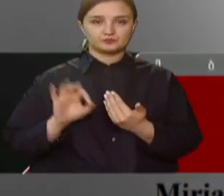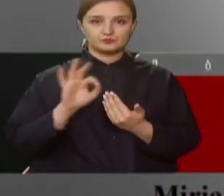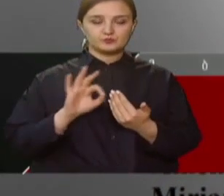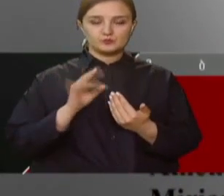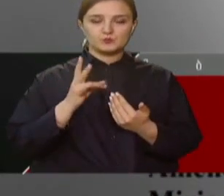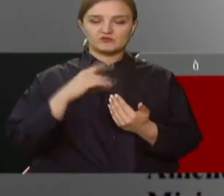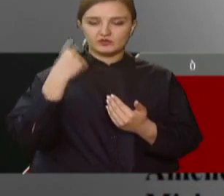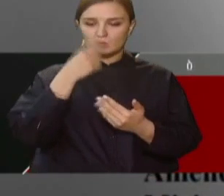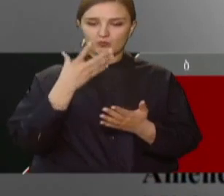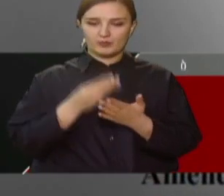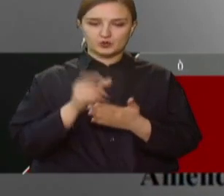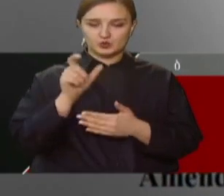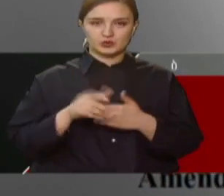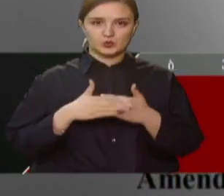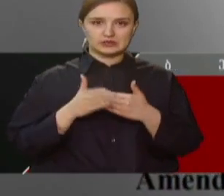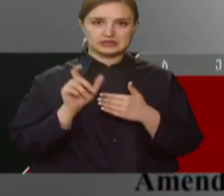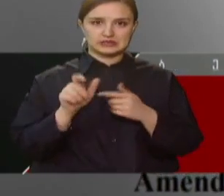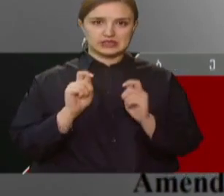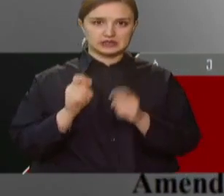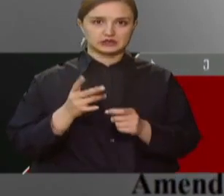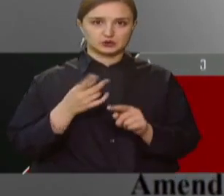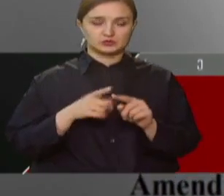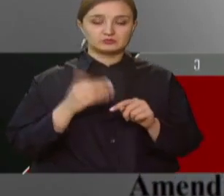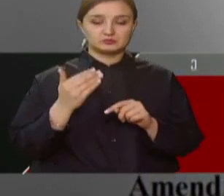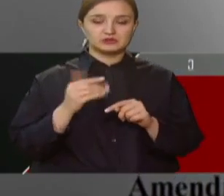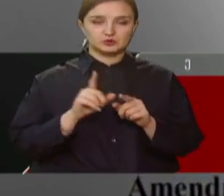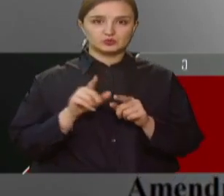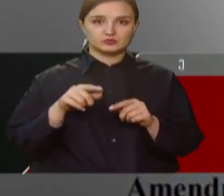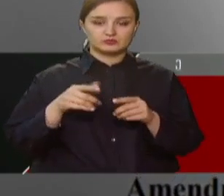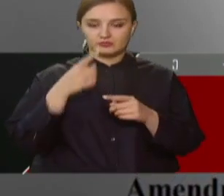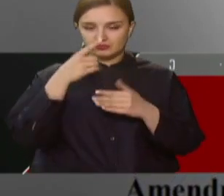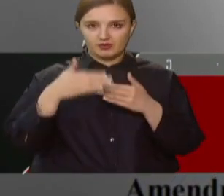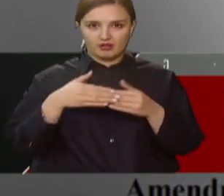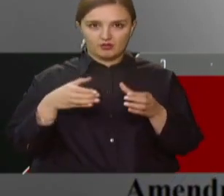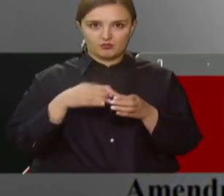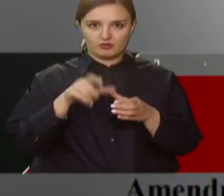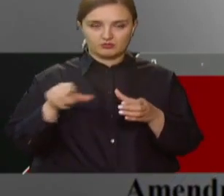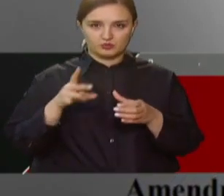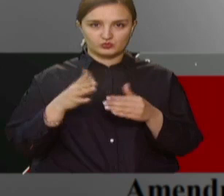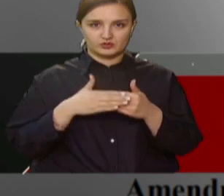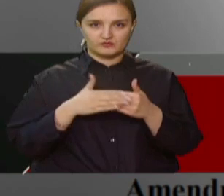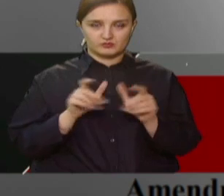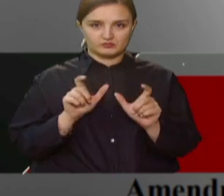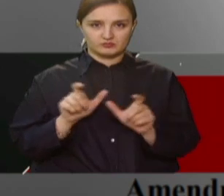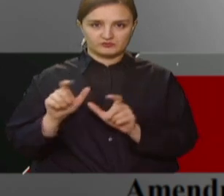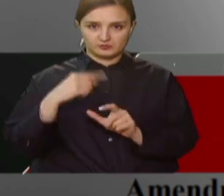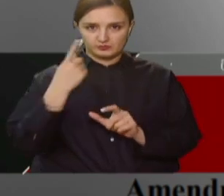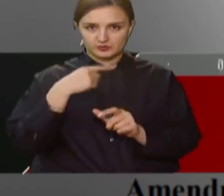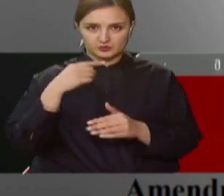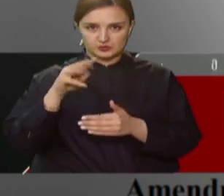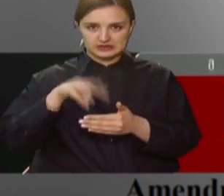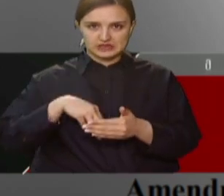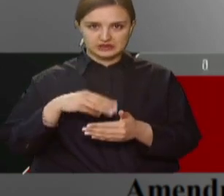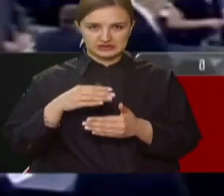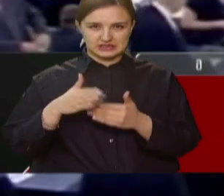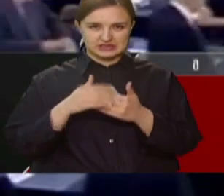dați astăzi personaluri sancție, bi se vă rog, mi si gare moțul sinahom, dați astăzi personaluri sancție, bi da es națiile cahte să se